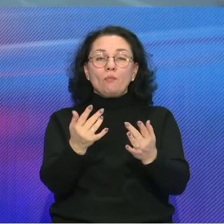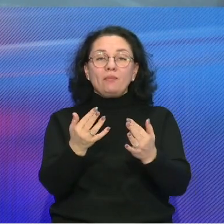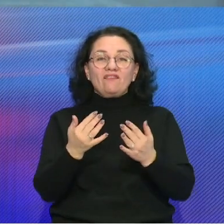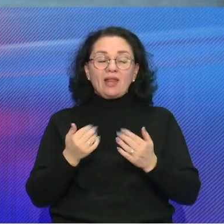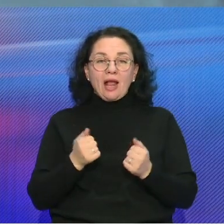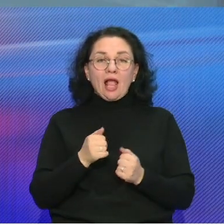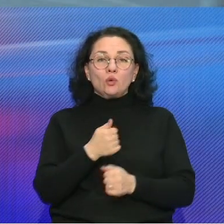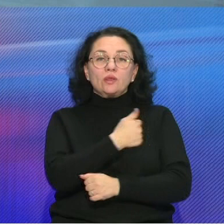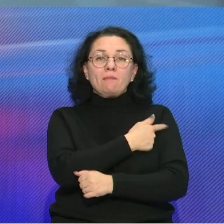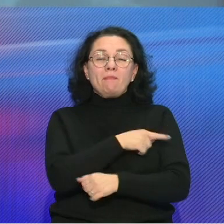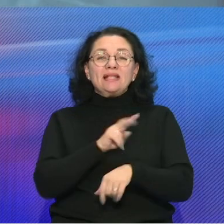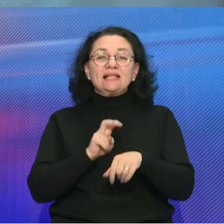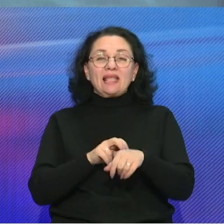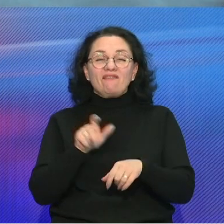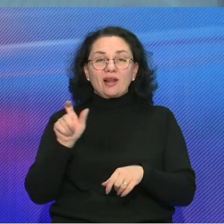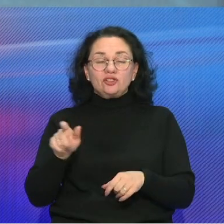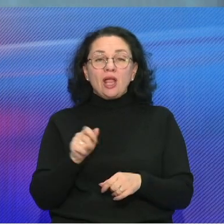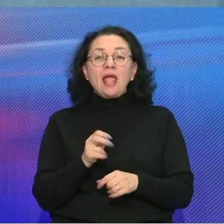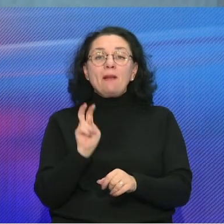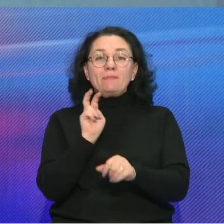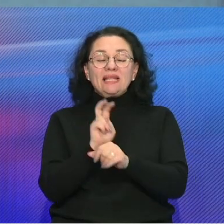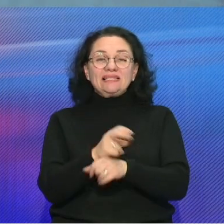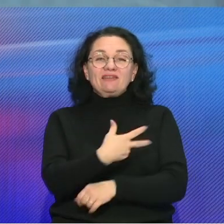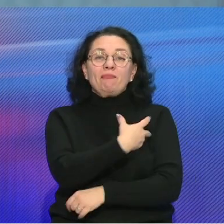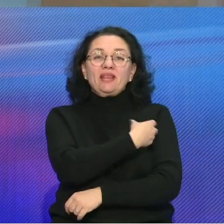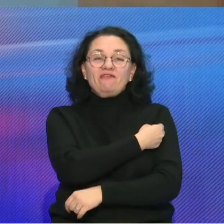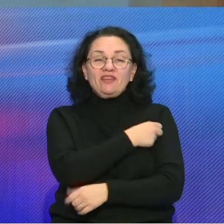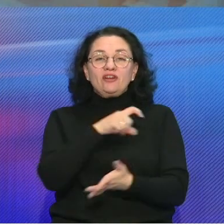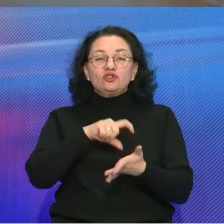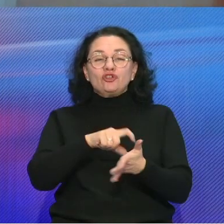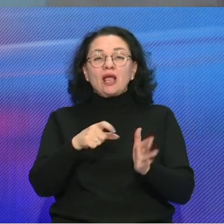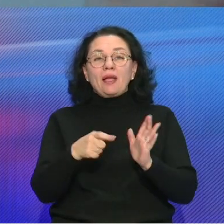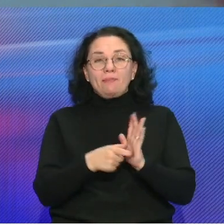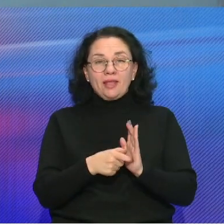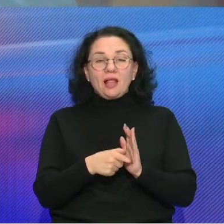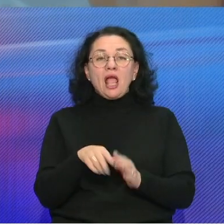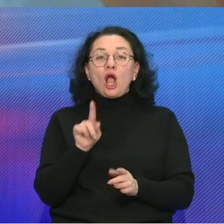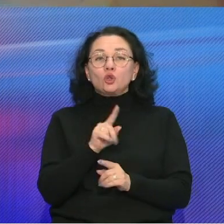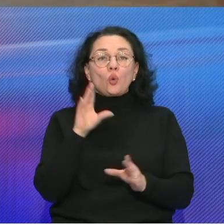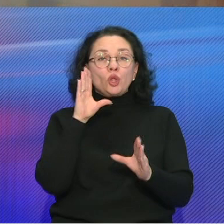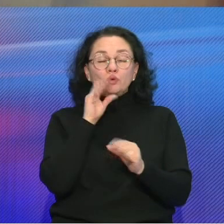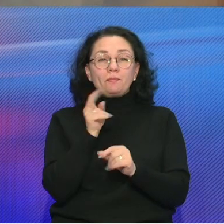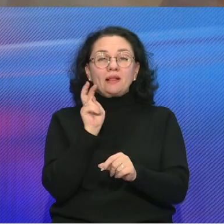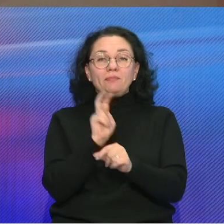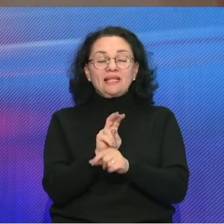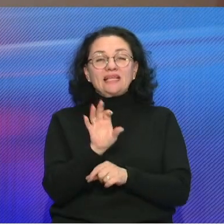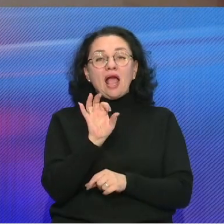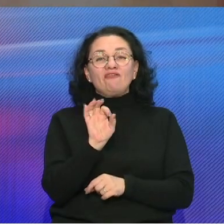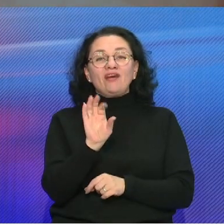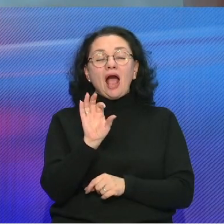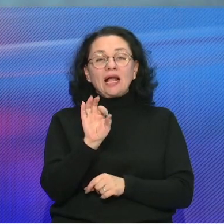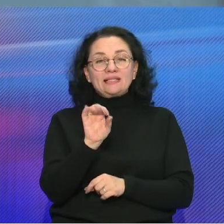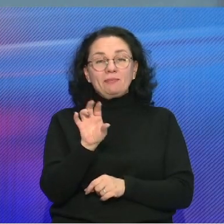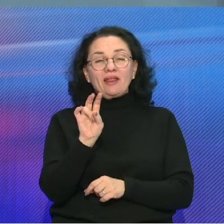не поспів завітати у прищепочний кабінет поліклінік по місту жихарства у кастришнику-листопаді, іще поспіють гета зробити